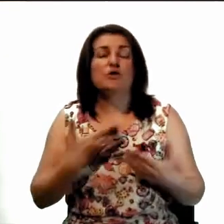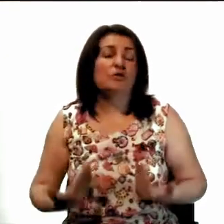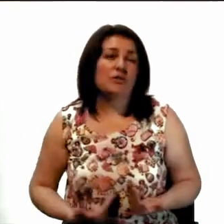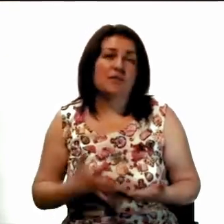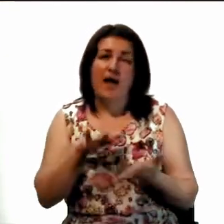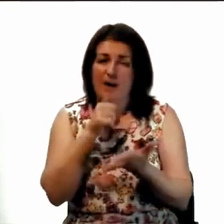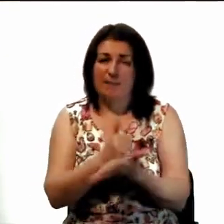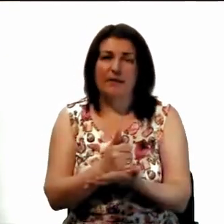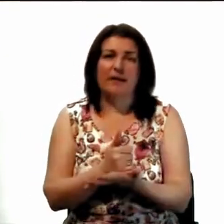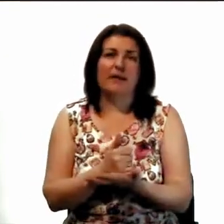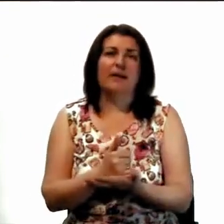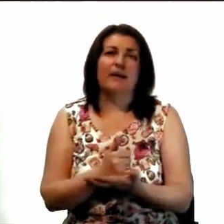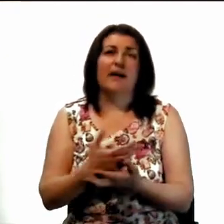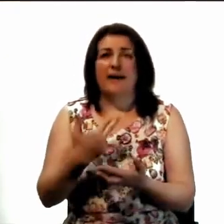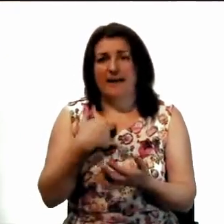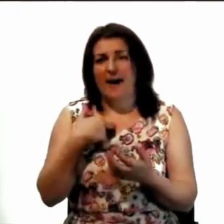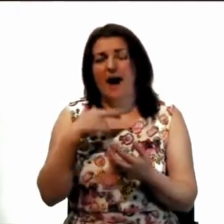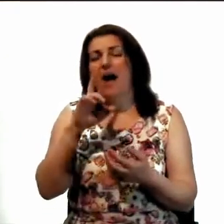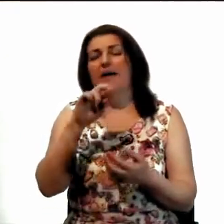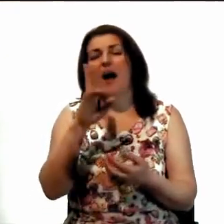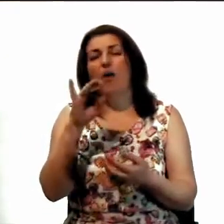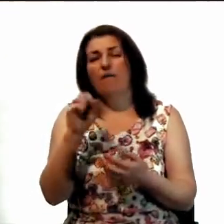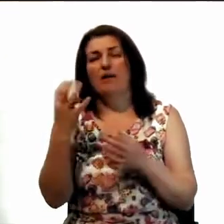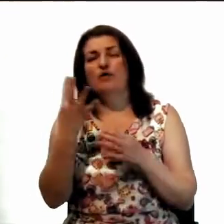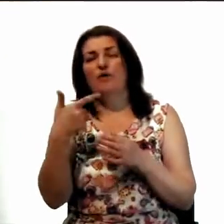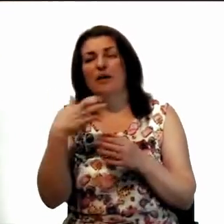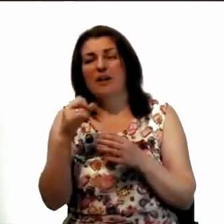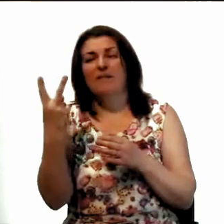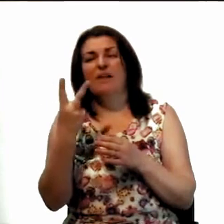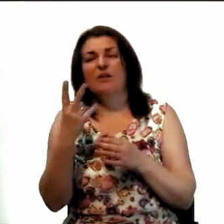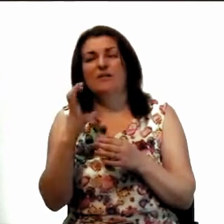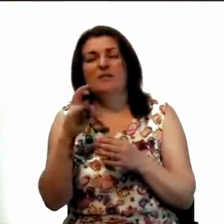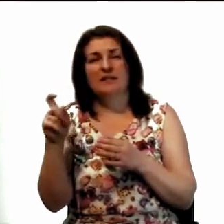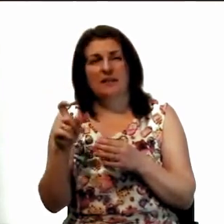жизнь. Аминь. Иакова 4 глава 2 стих.